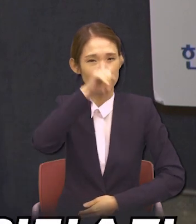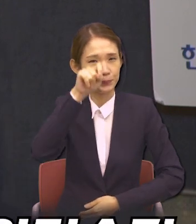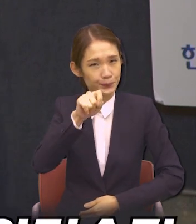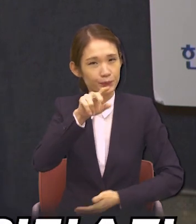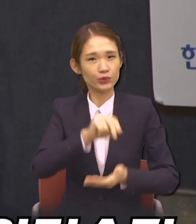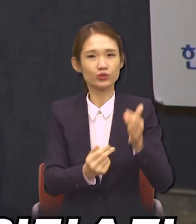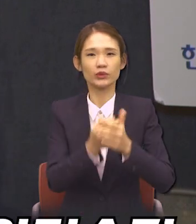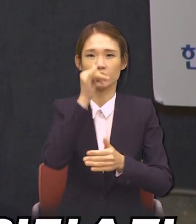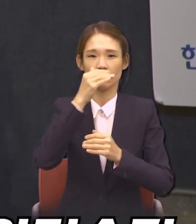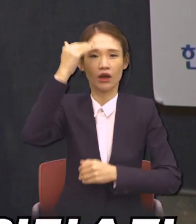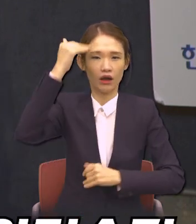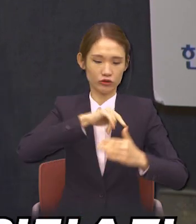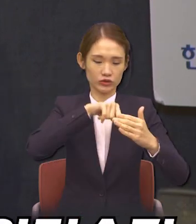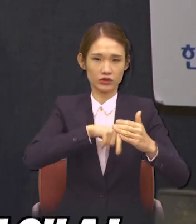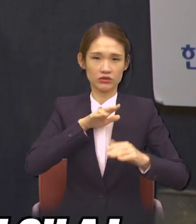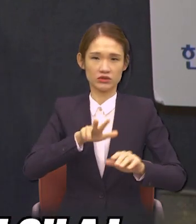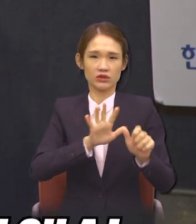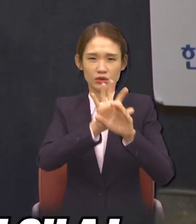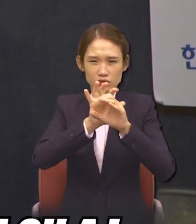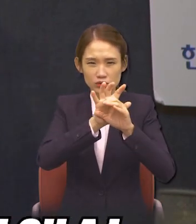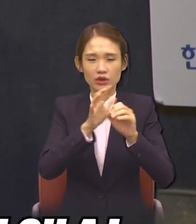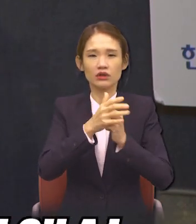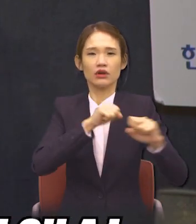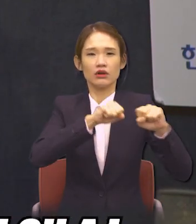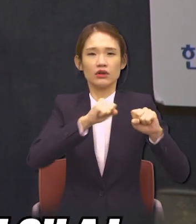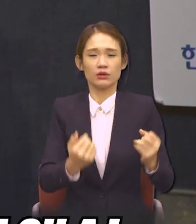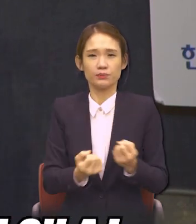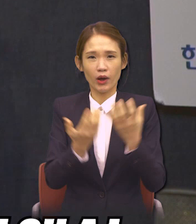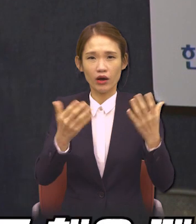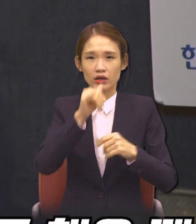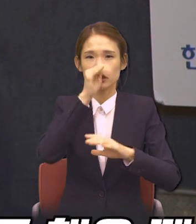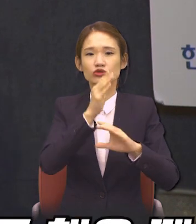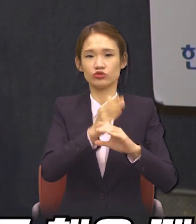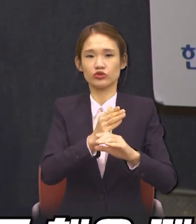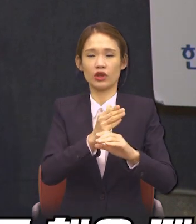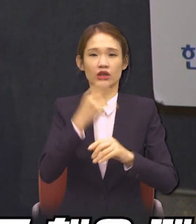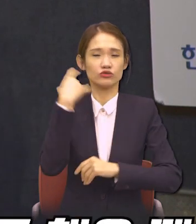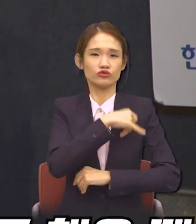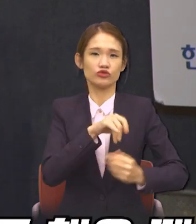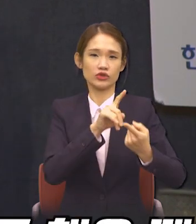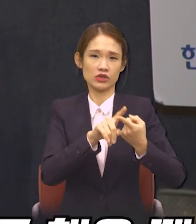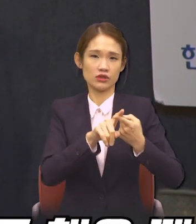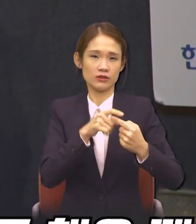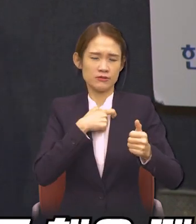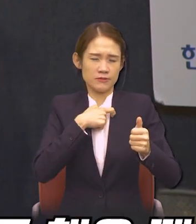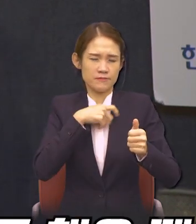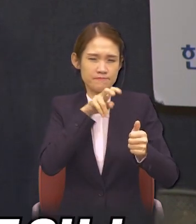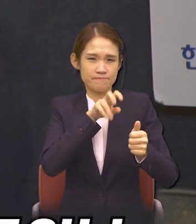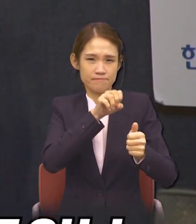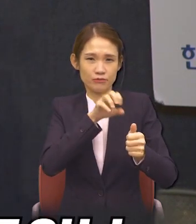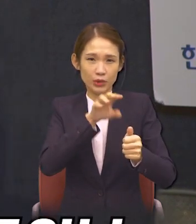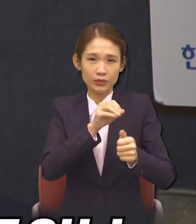근데 한국에서 지금 코로나 바이러스가 창궐하고 있는 그런 상황에서 어떤 중국인에 대한 혐오를 퍼붓는다라고 했을